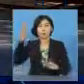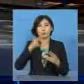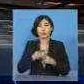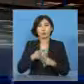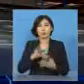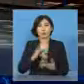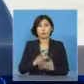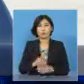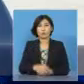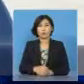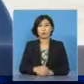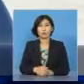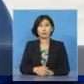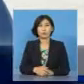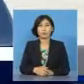кедергі келтіреді сөзсіз.